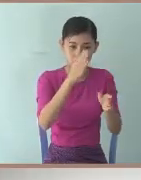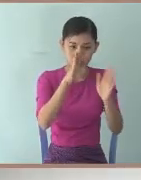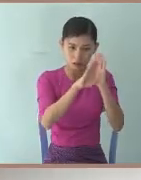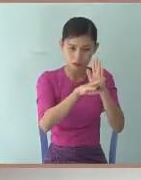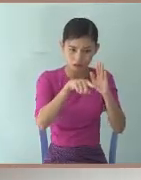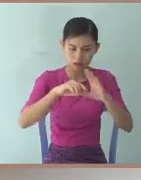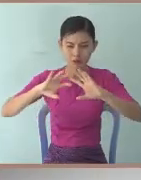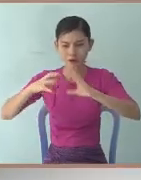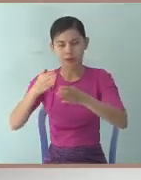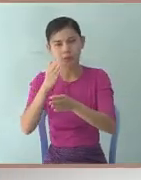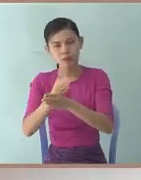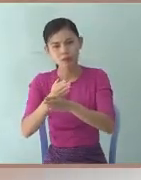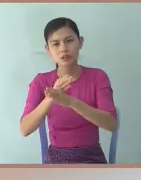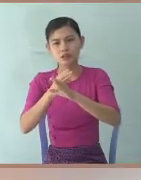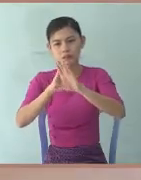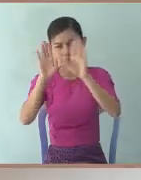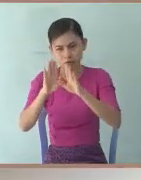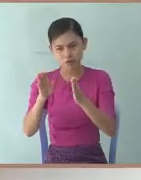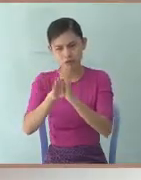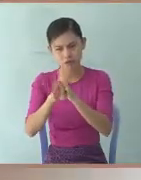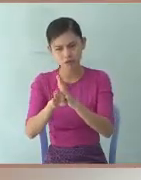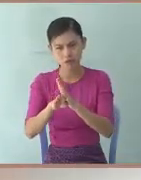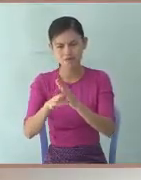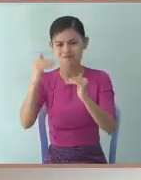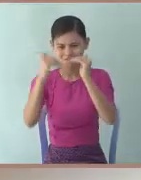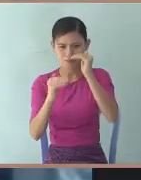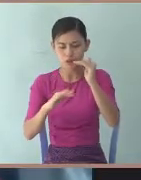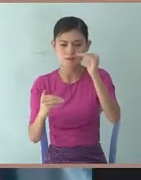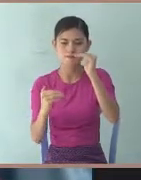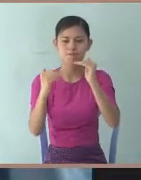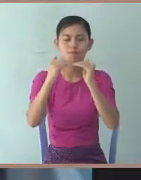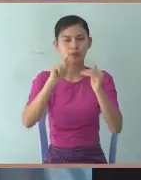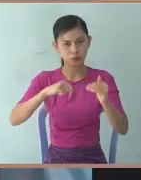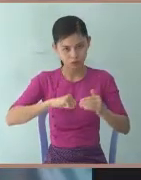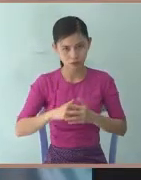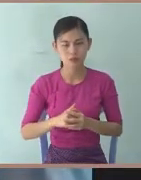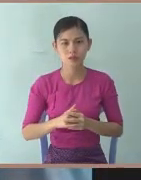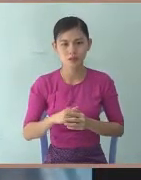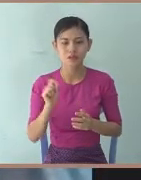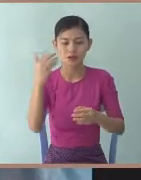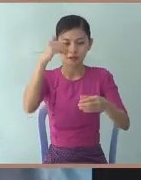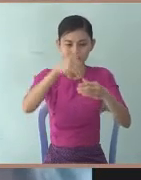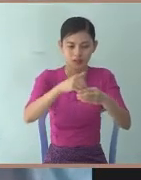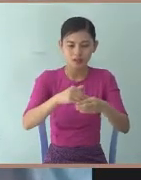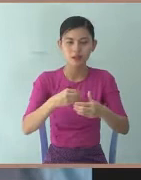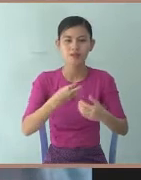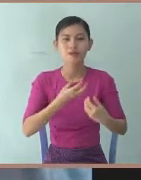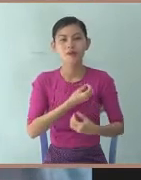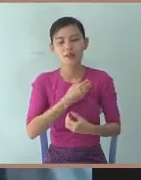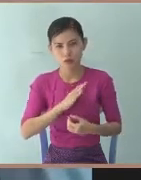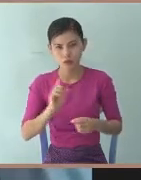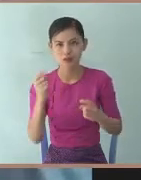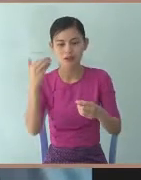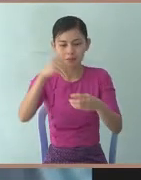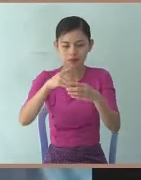ချိန်နဲ့ကြီးမယ်ဆိုရင်လေအဲဆိုဒီပညာရေးကိုနည်းနည်း upgrade ဖြစ်အောင်လုပ်ရမယ် ဖရမအဆုံးချိန်မဲ့ပေးရဆိုတော့စိတ်တွေအရန်လှရှာတယ်ပြီးတော့